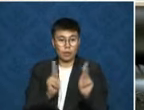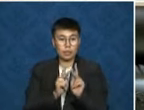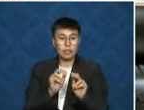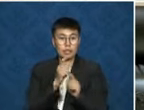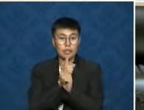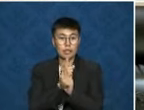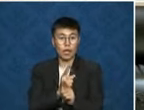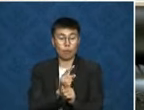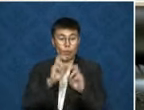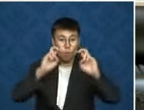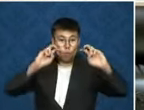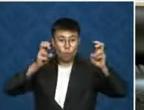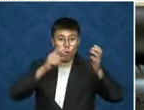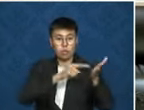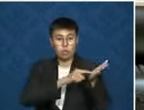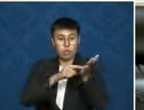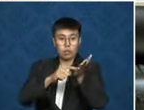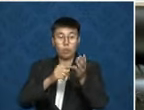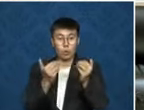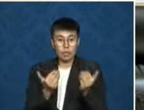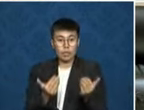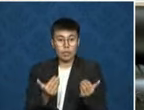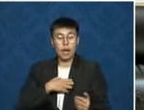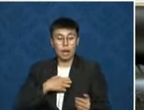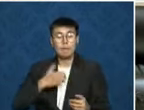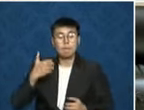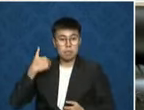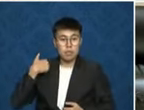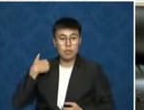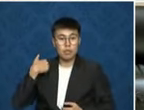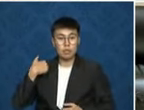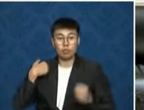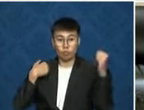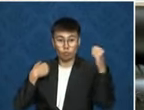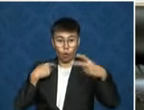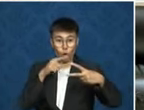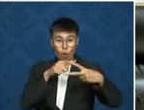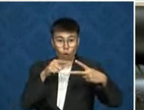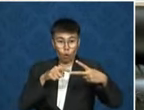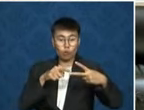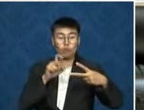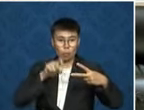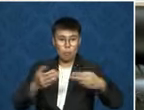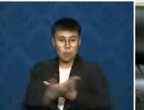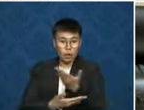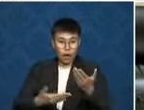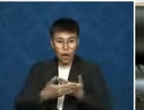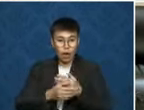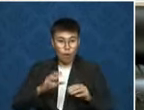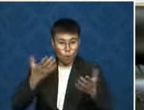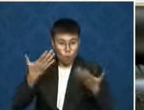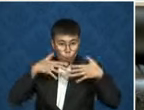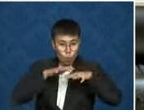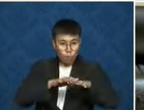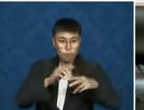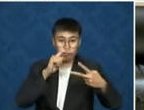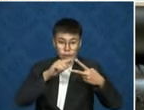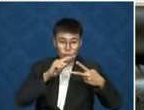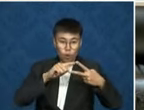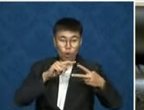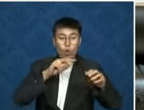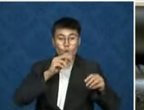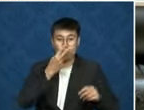ที่ได้เสนอวันนี้ต่อสภาผู้แทนราษฎรอยากให้มี2ข้อที่อาจจะต้องจำเป็นต้องพิจารณาร่วมกันข้อแรกค่ะคือตรวจสอบกฎหม